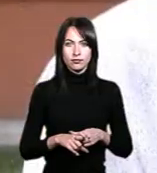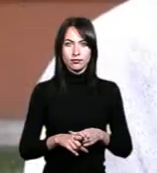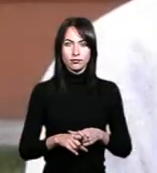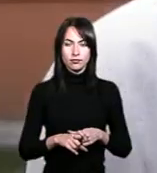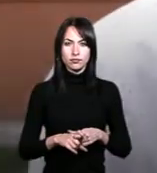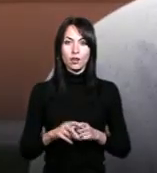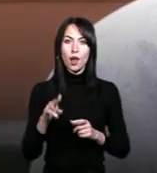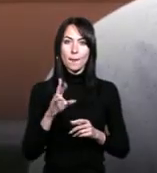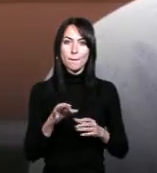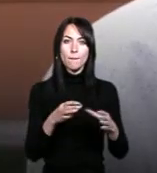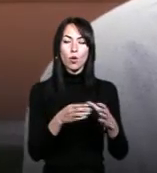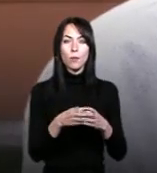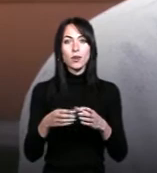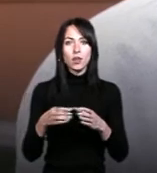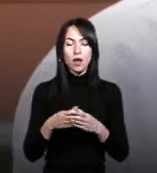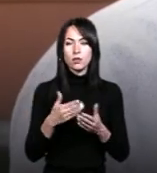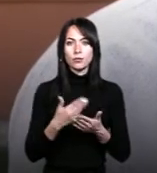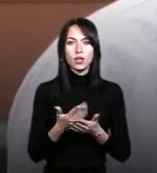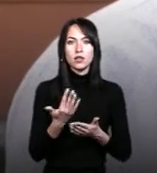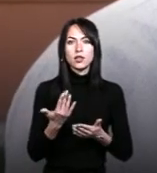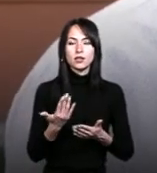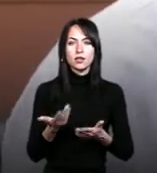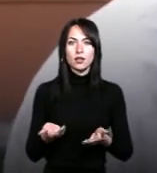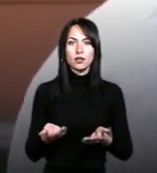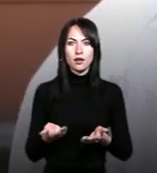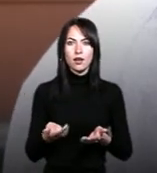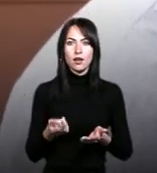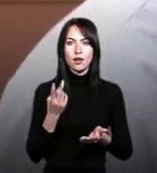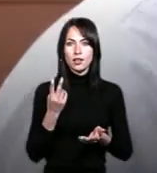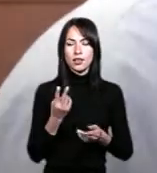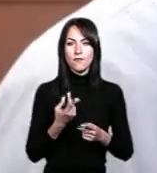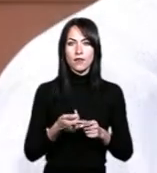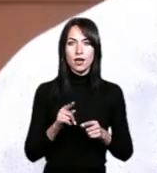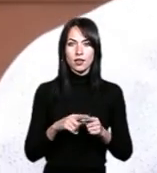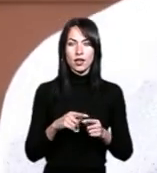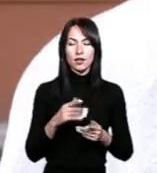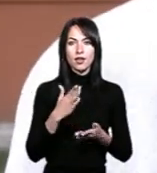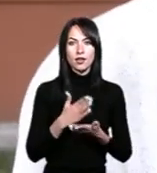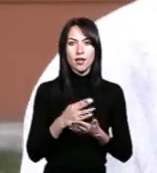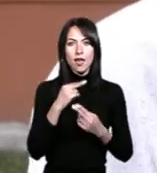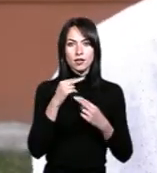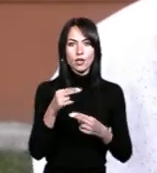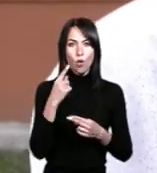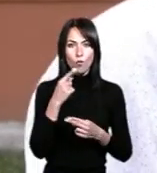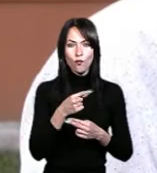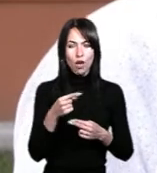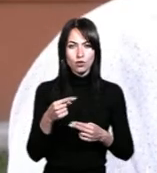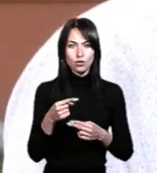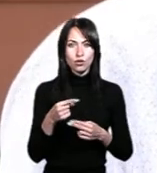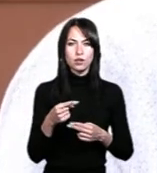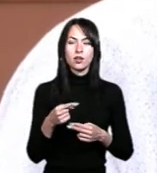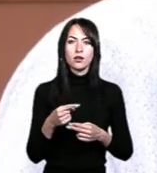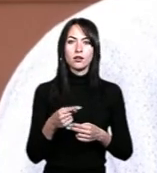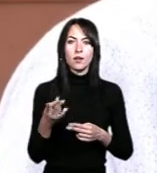По бригадам там буквально кілька, два таких замечання є, які ми... Зауваження незначні по бригадах, які ми